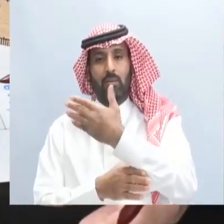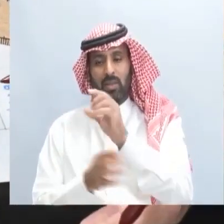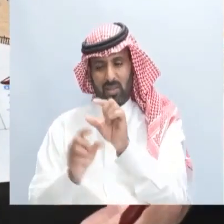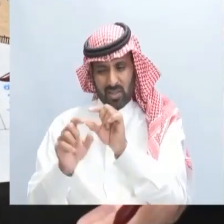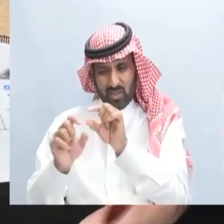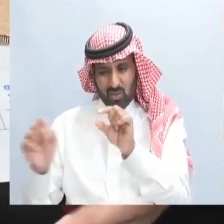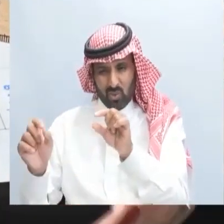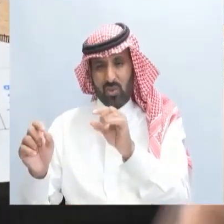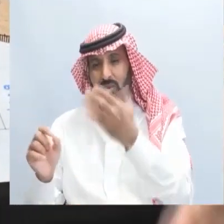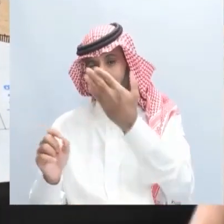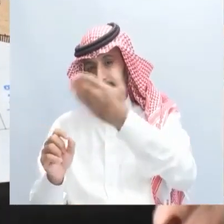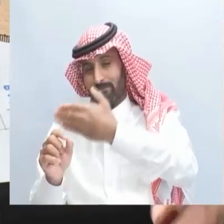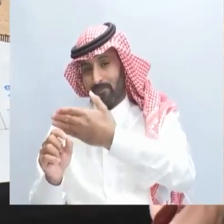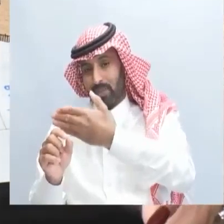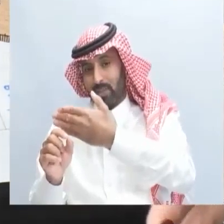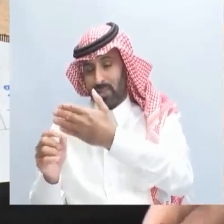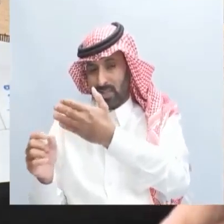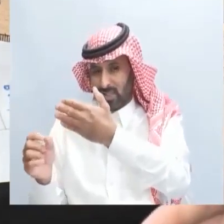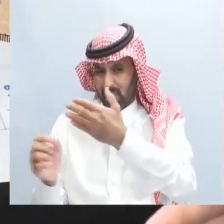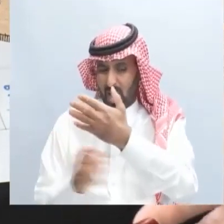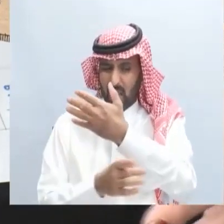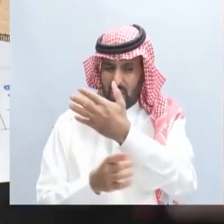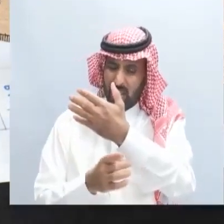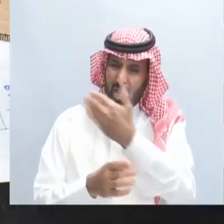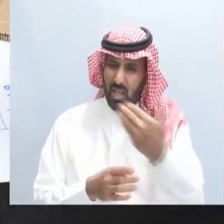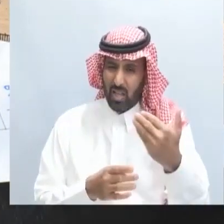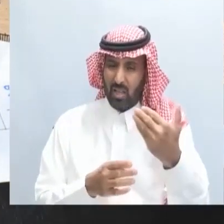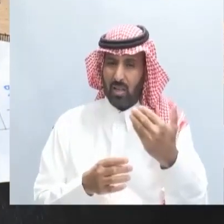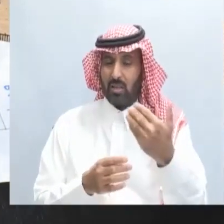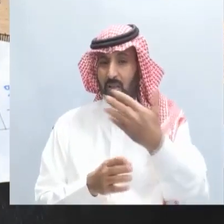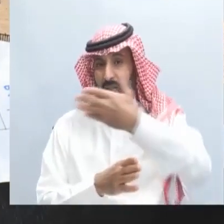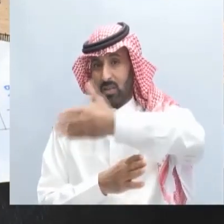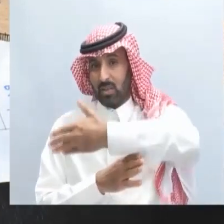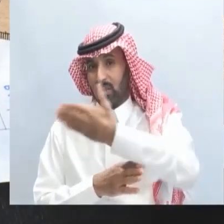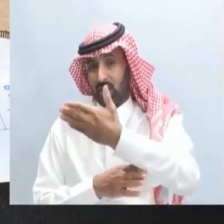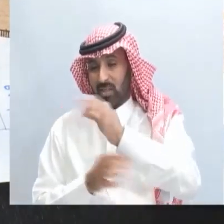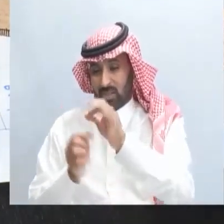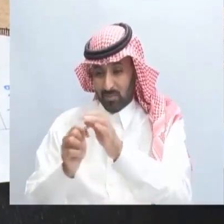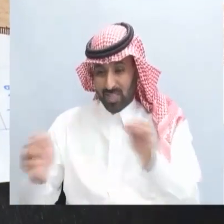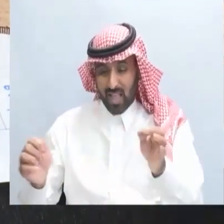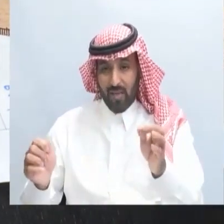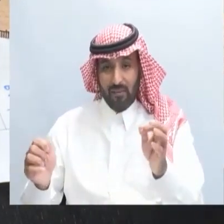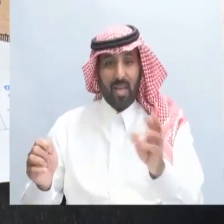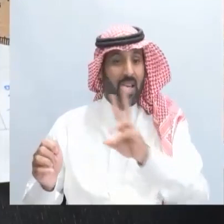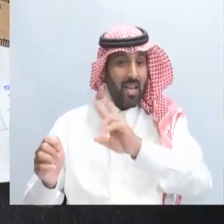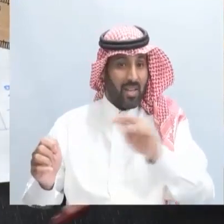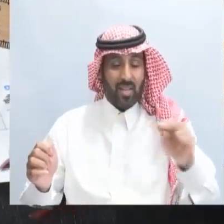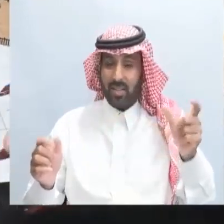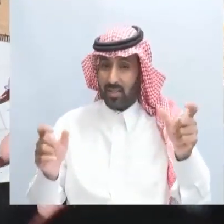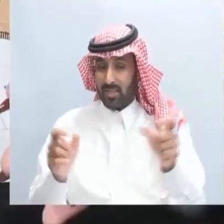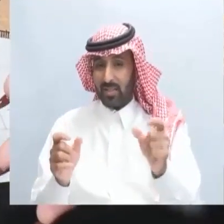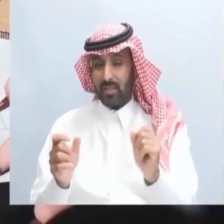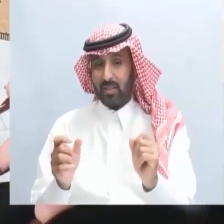قليلا هنا عندما تميل من هذه الجهه ابعد من هذه الجهه اكثر بالتالي اصبحت لديك المسافه هذه تعادل المسافه